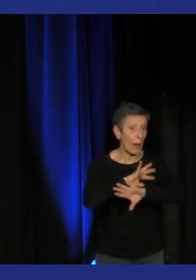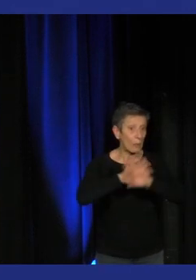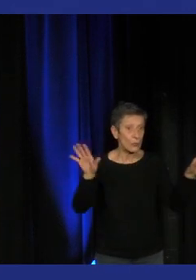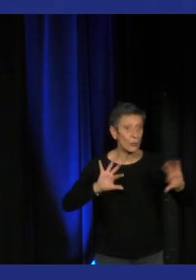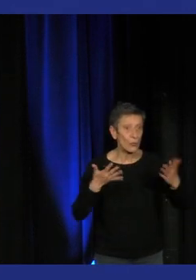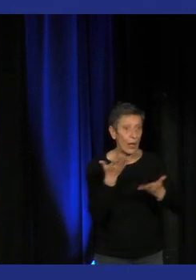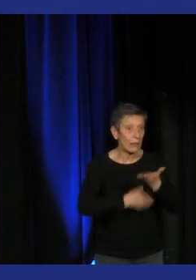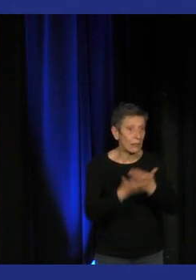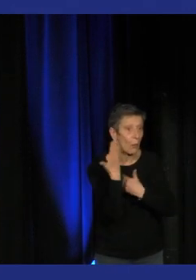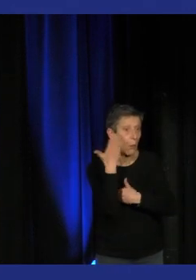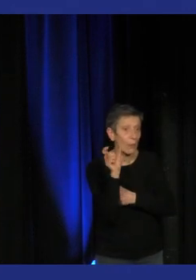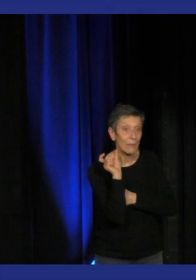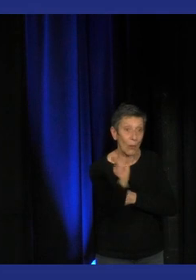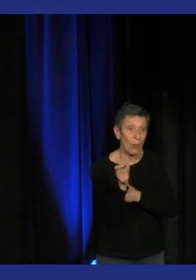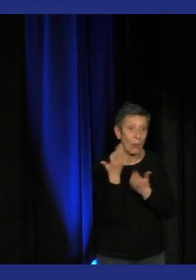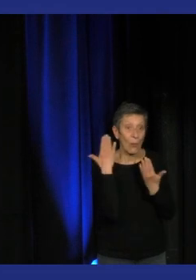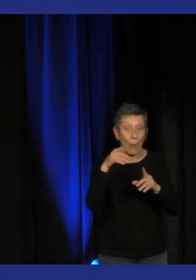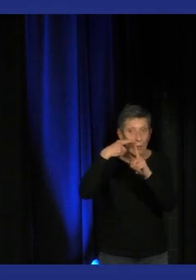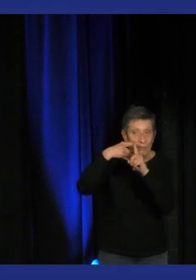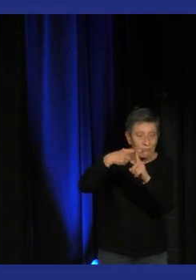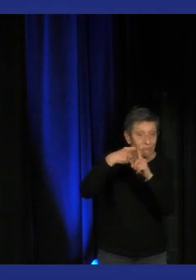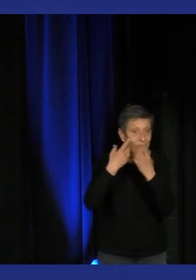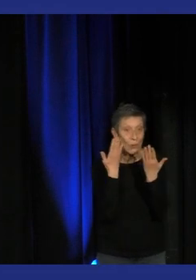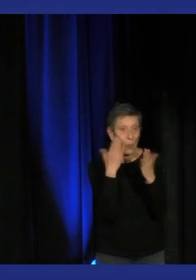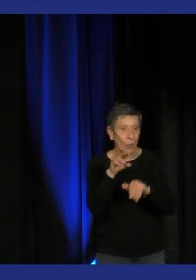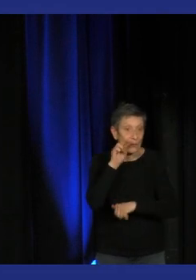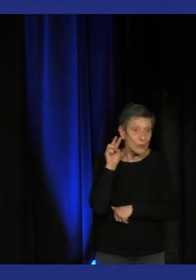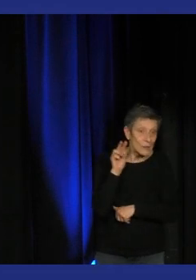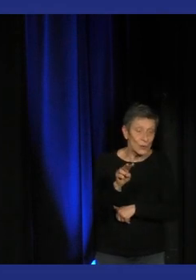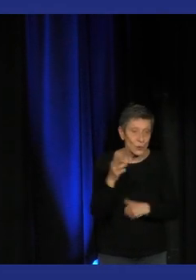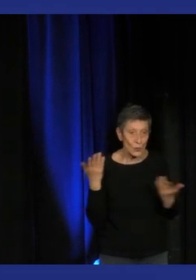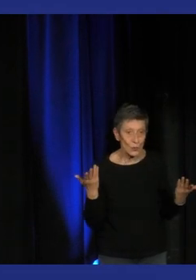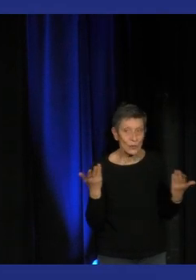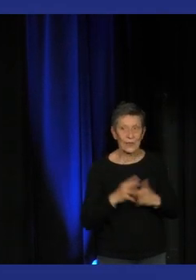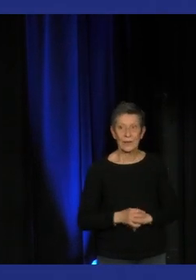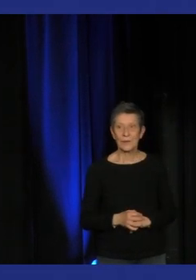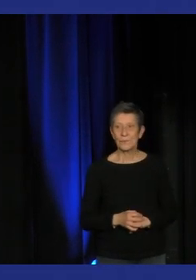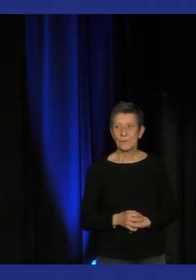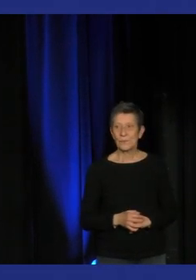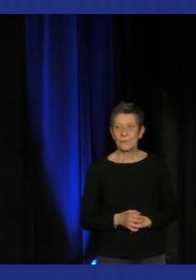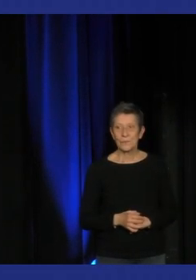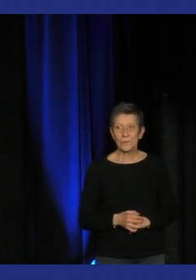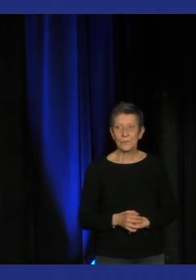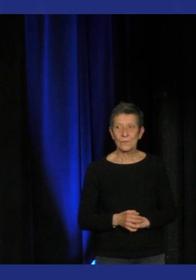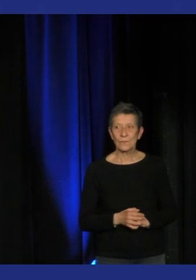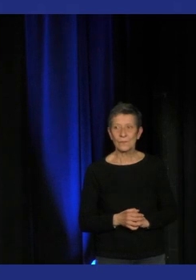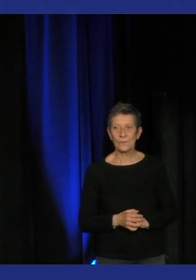autre vocabulaire et une autre focale, une autre manière d'appréhender la situation.